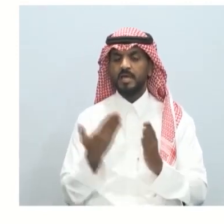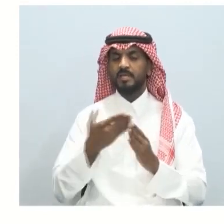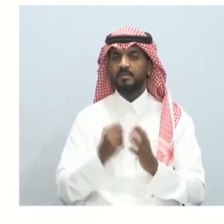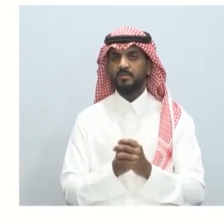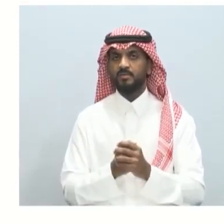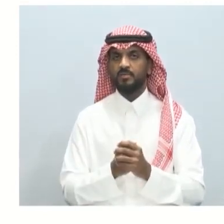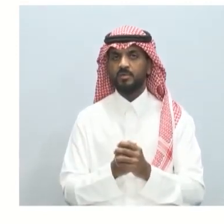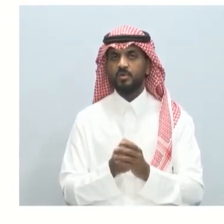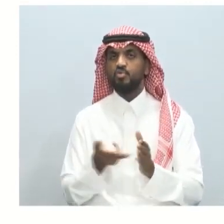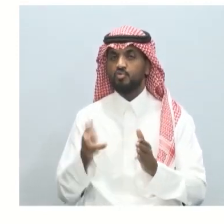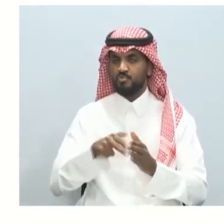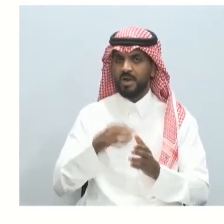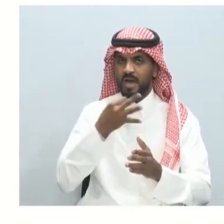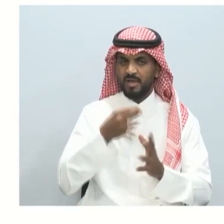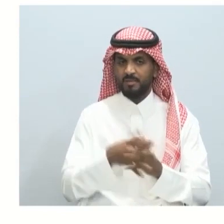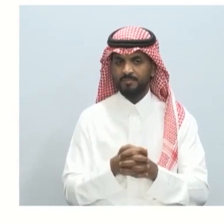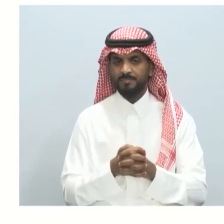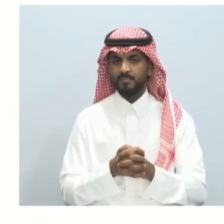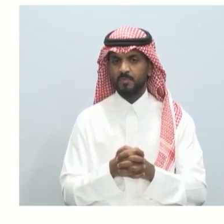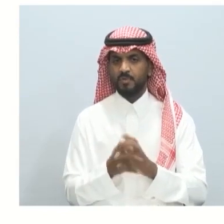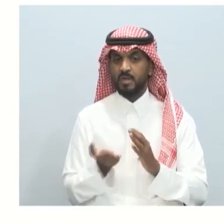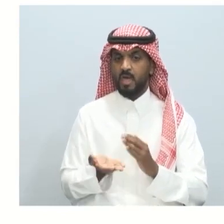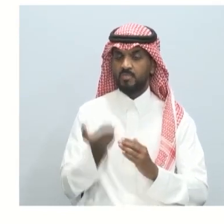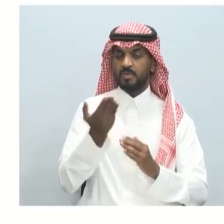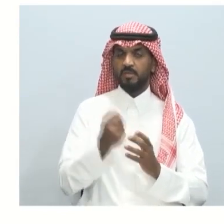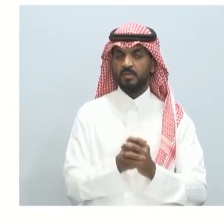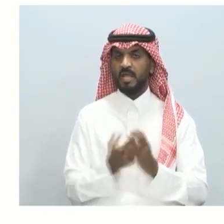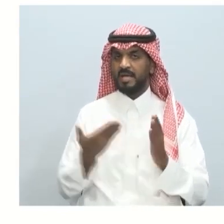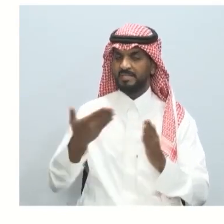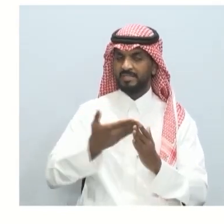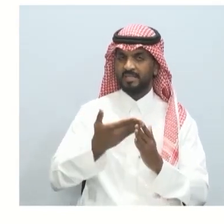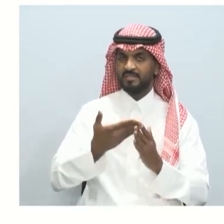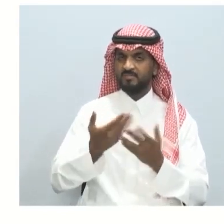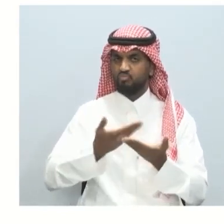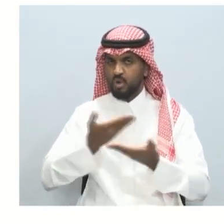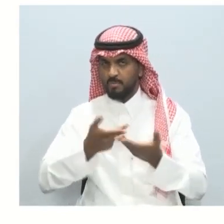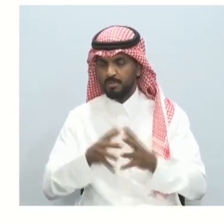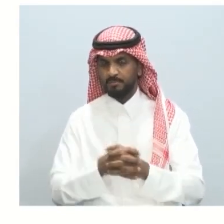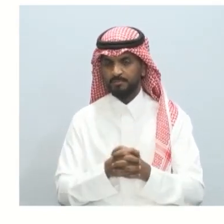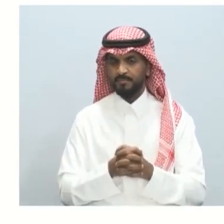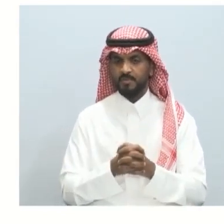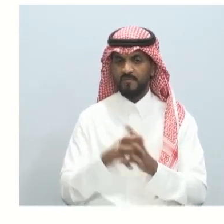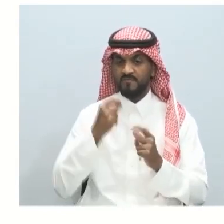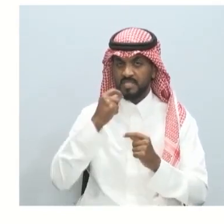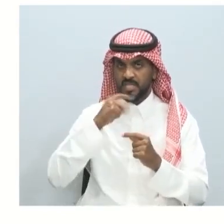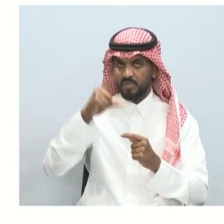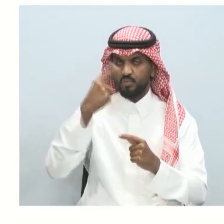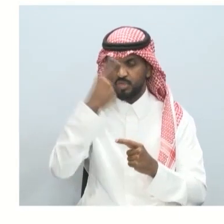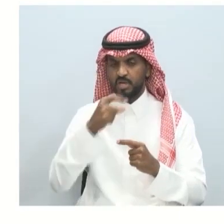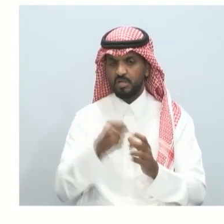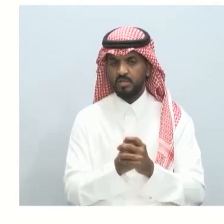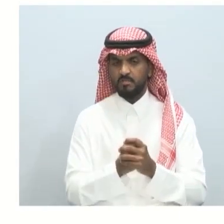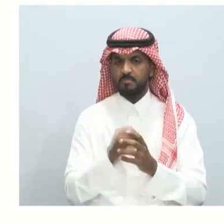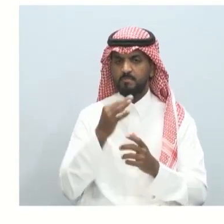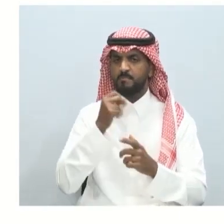اخيرا ثم اردف قائلا وقد نهض من مكانه لقد انتهت المقابله فصرخ الشاب في وجهه قائلا